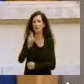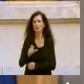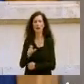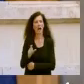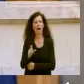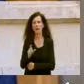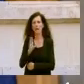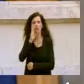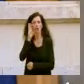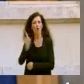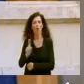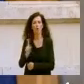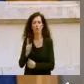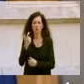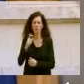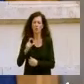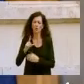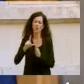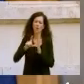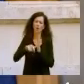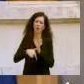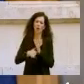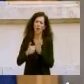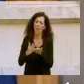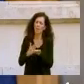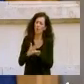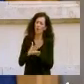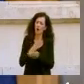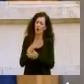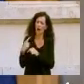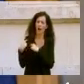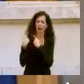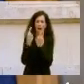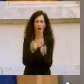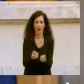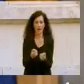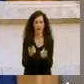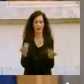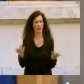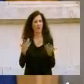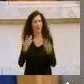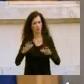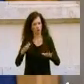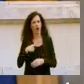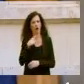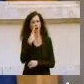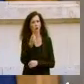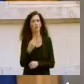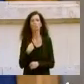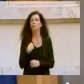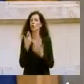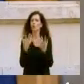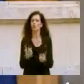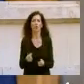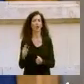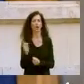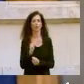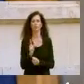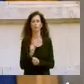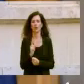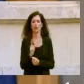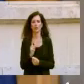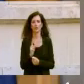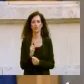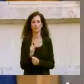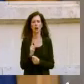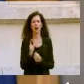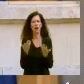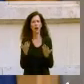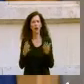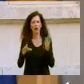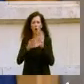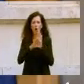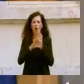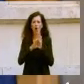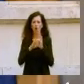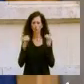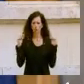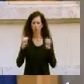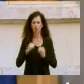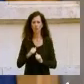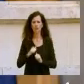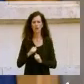giudiziarie che durano anni io l'ho già detto non è accettabile avere un codice civile che risale al